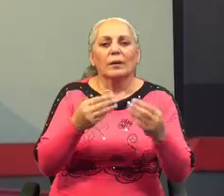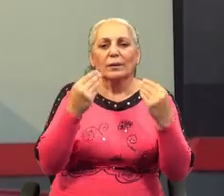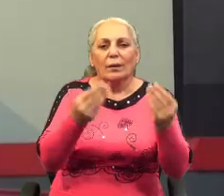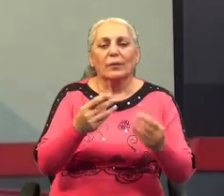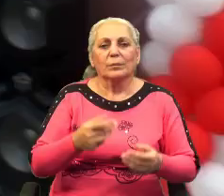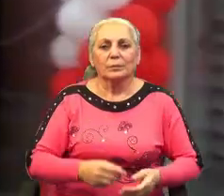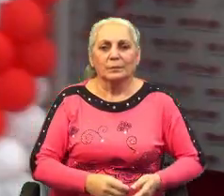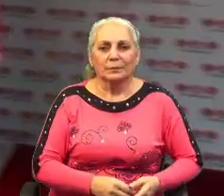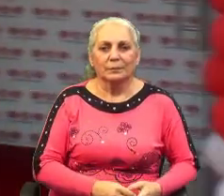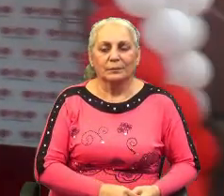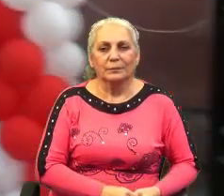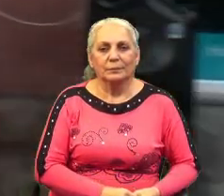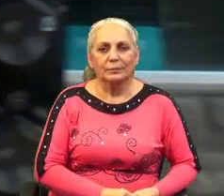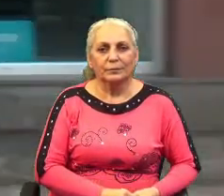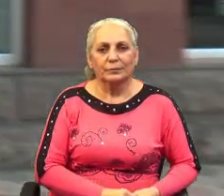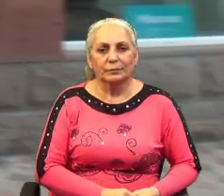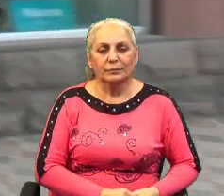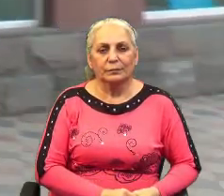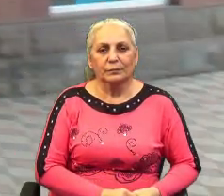Հակոբյանը։